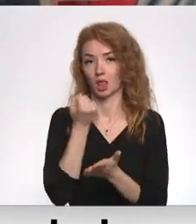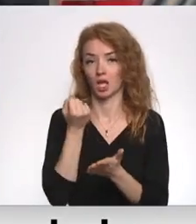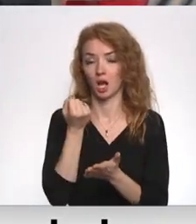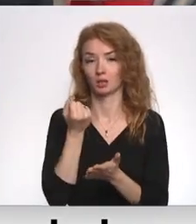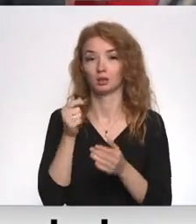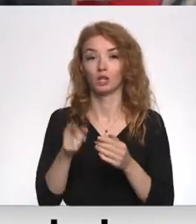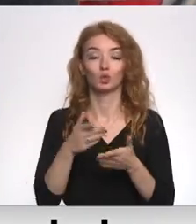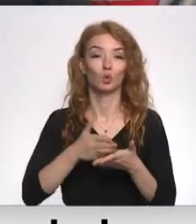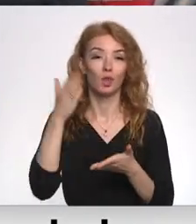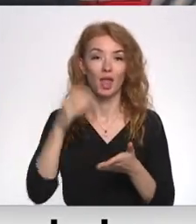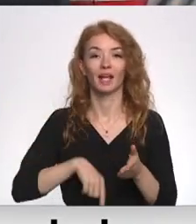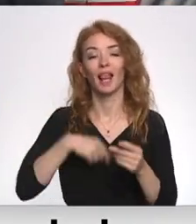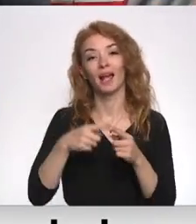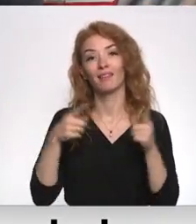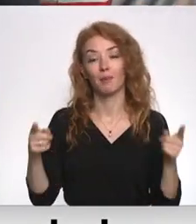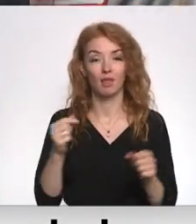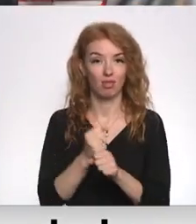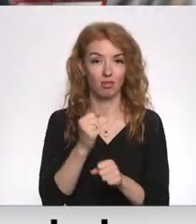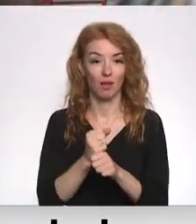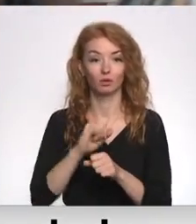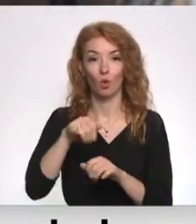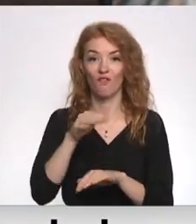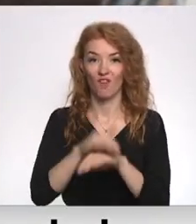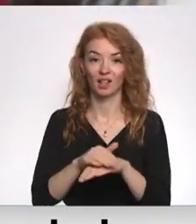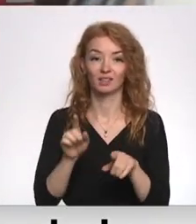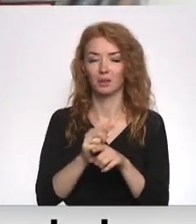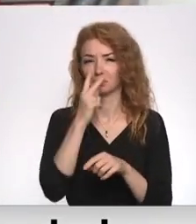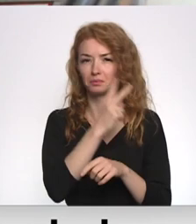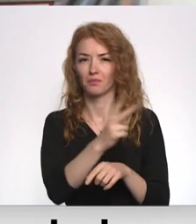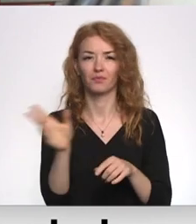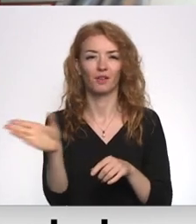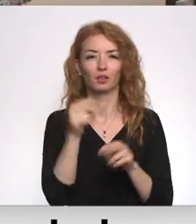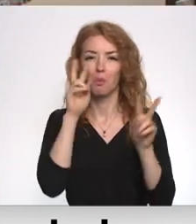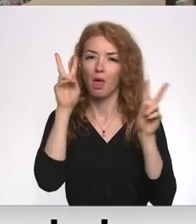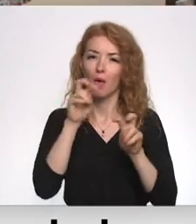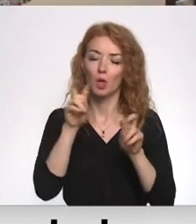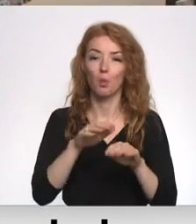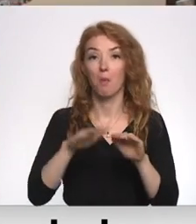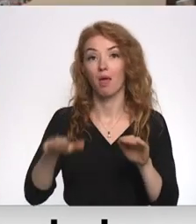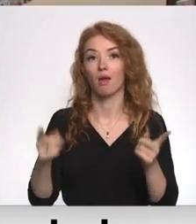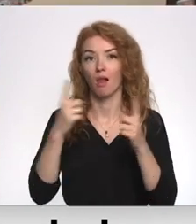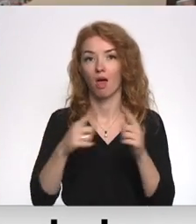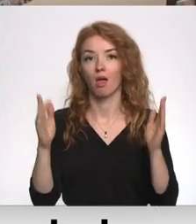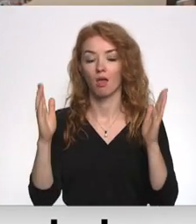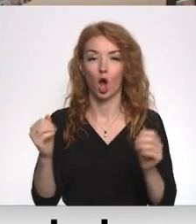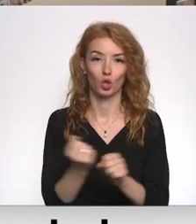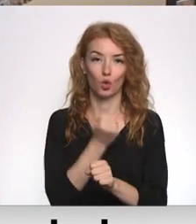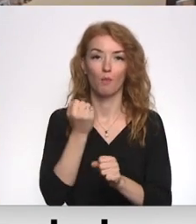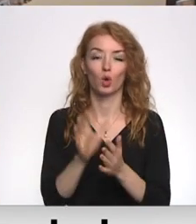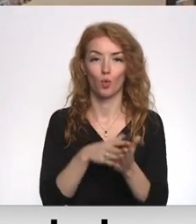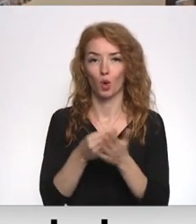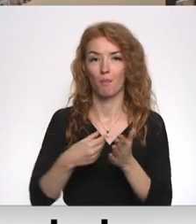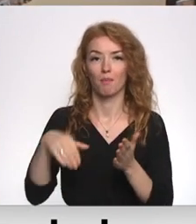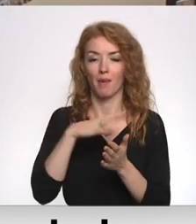Tas noteikti ir ilgtermiņa darbs, jo faktiski arī paskatoties visus pētījumus, kas ir pēdējā laikā, tomēr joprojām